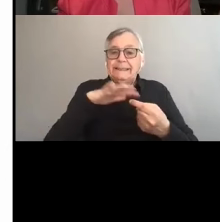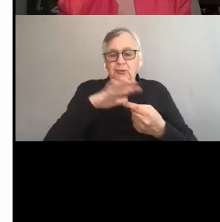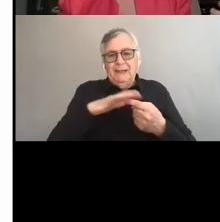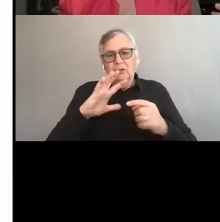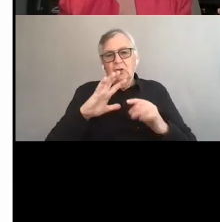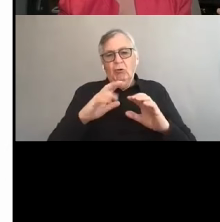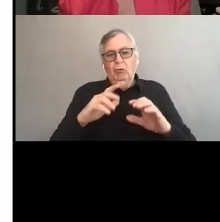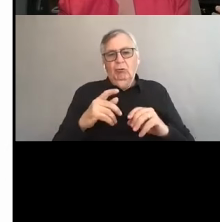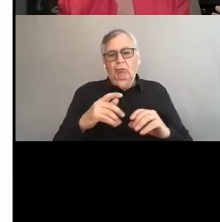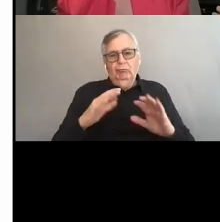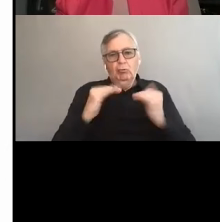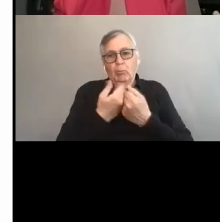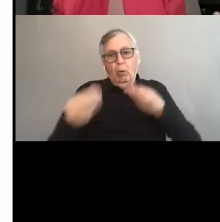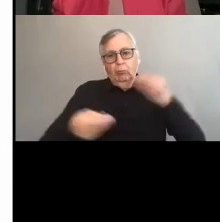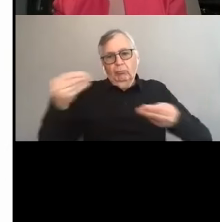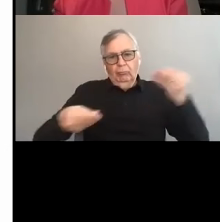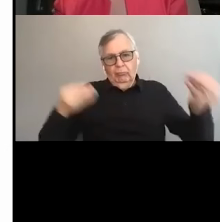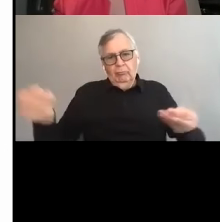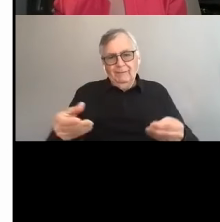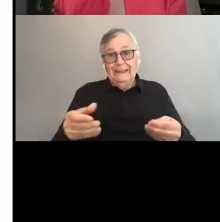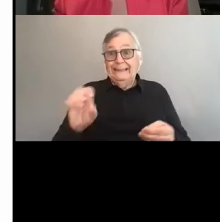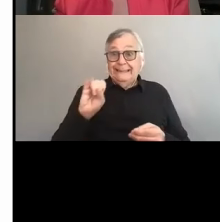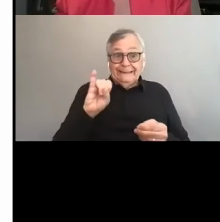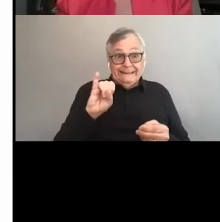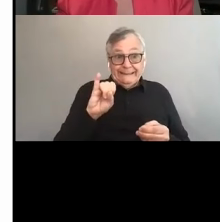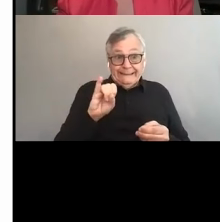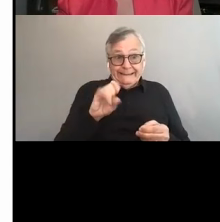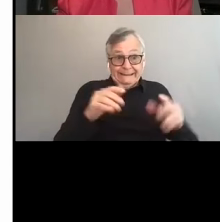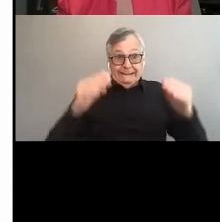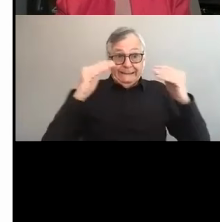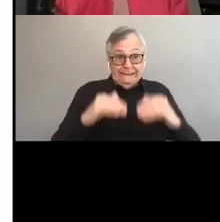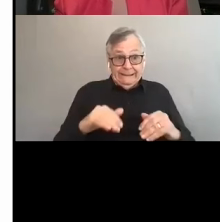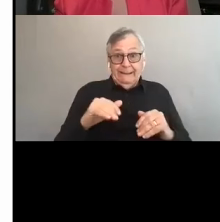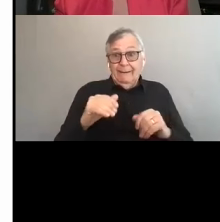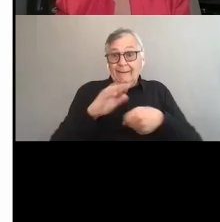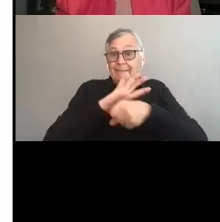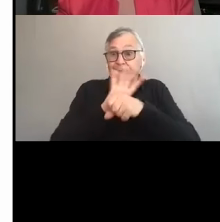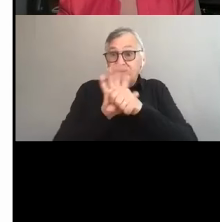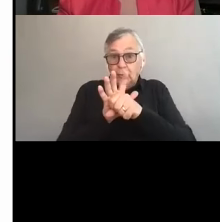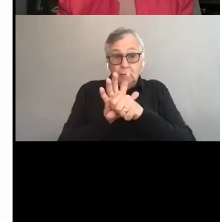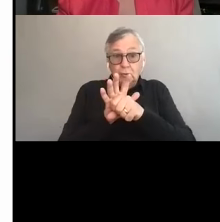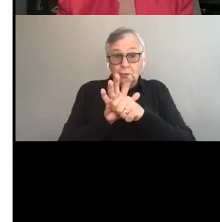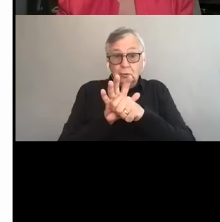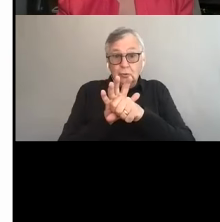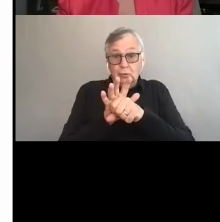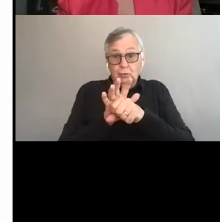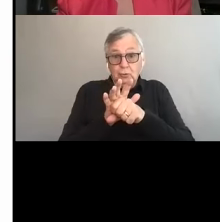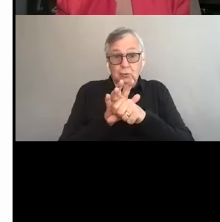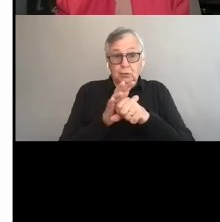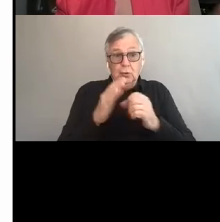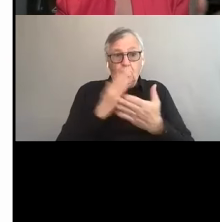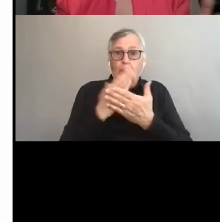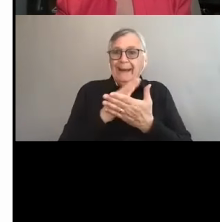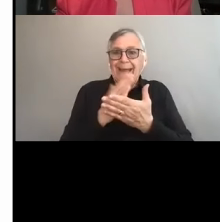infecté. Les rouges, c'est les gens infectés. Si on a encore une fois, un virus qui est de contagiosité